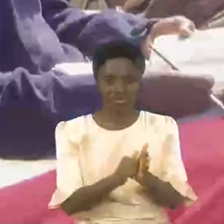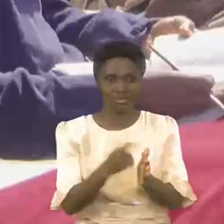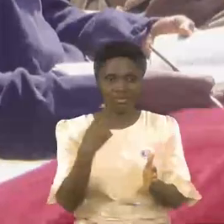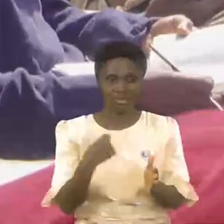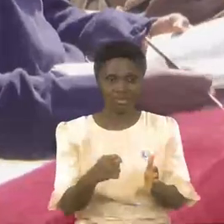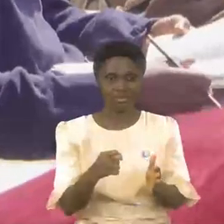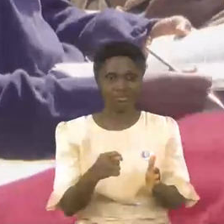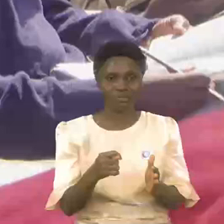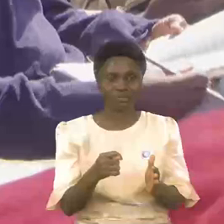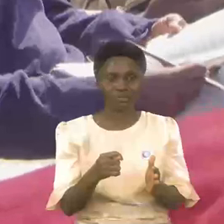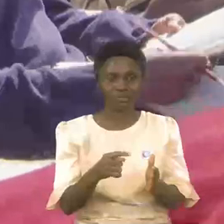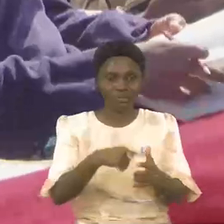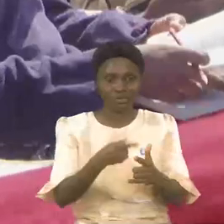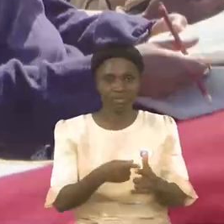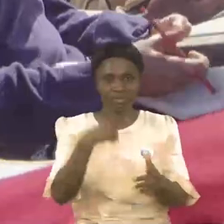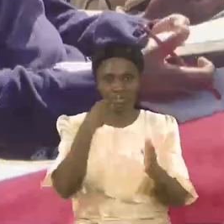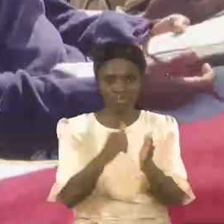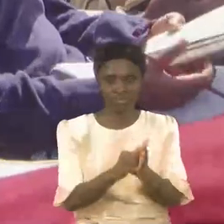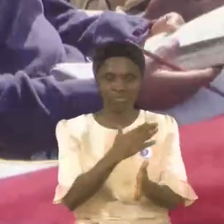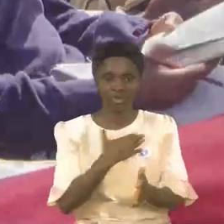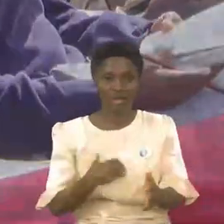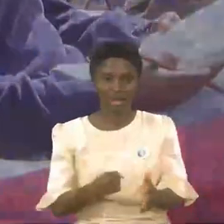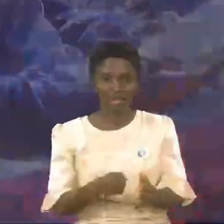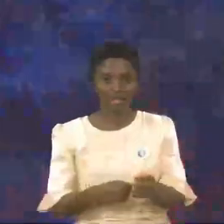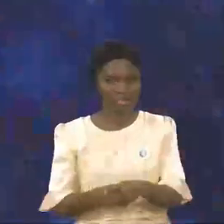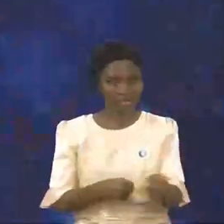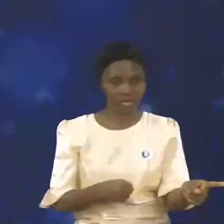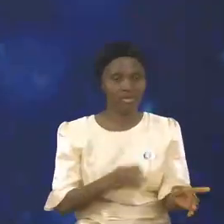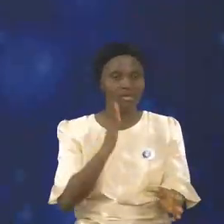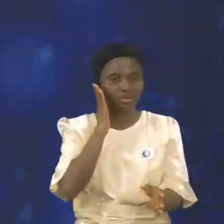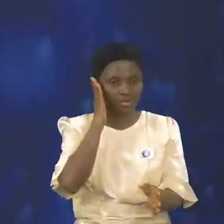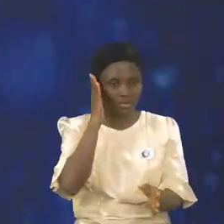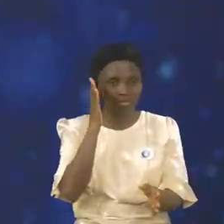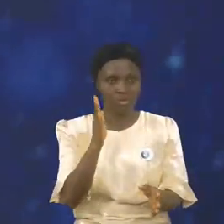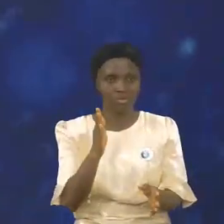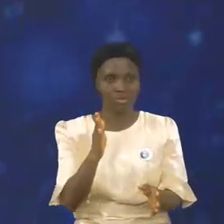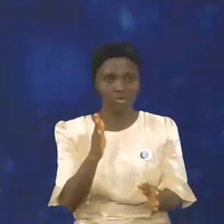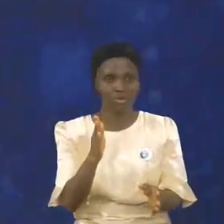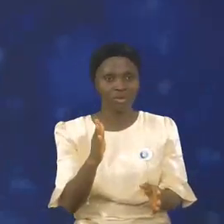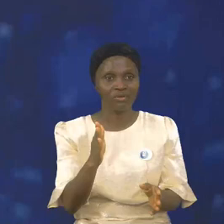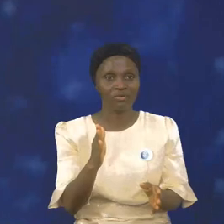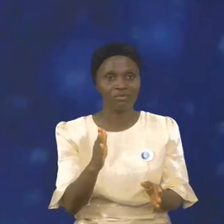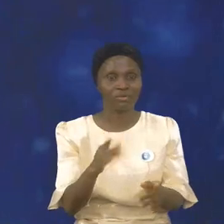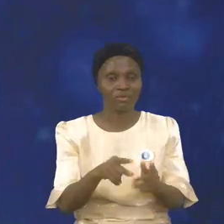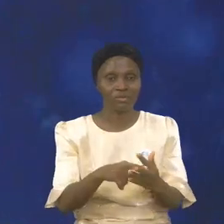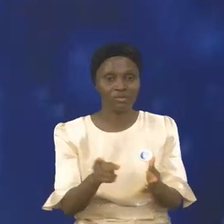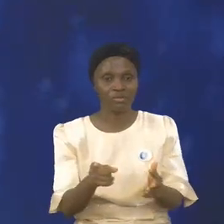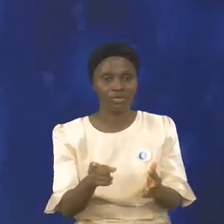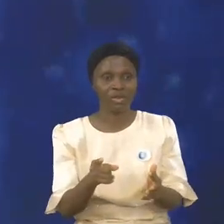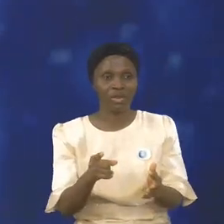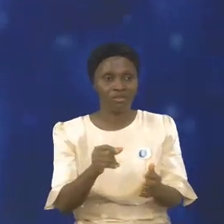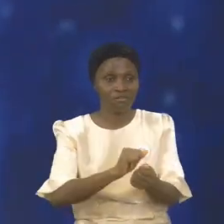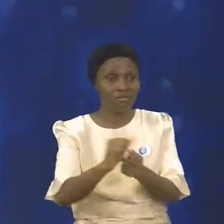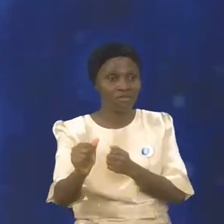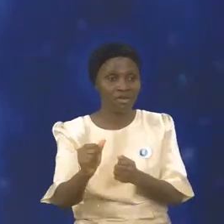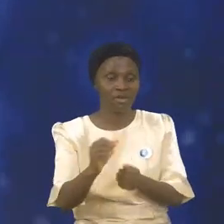vaincre regardez et votre réponse et les menaces et elle fuit